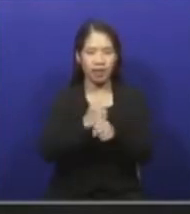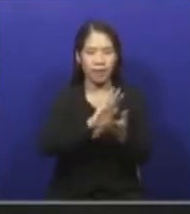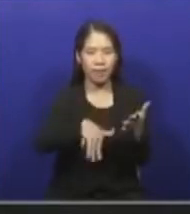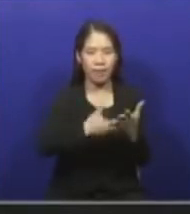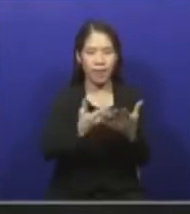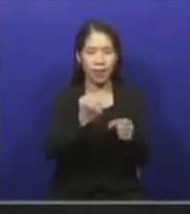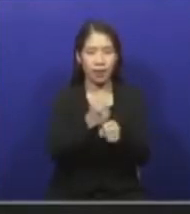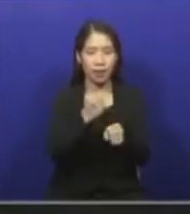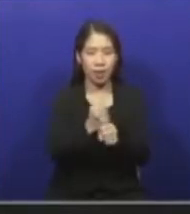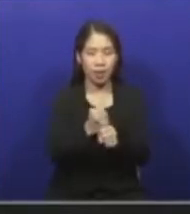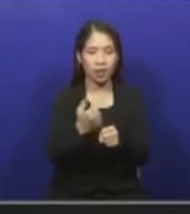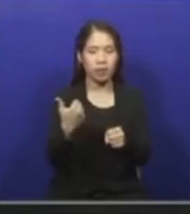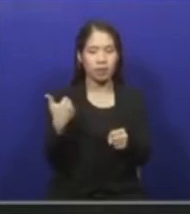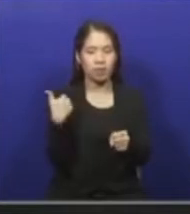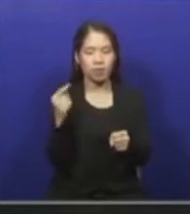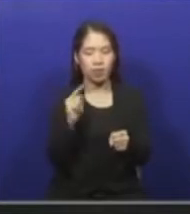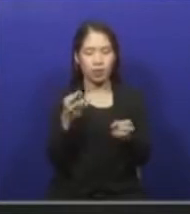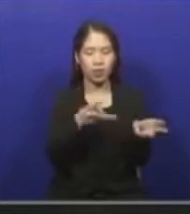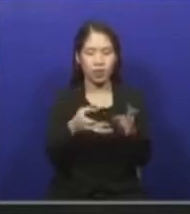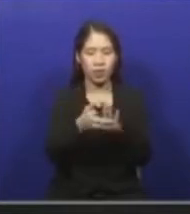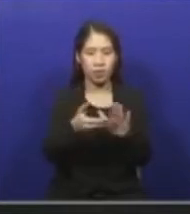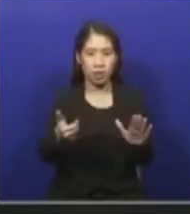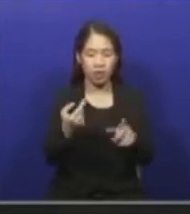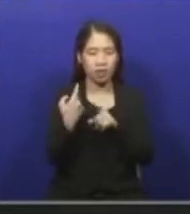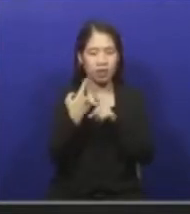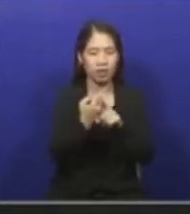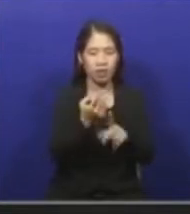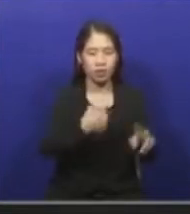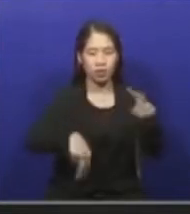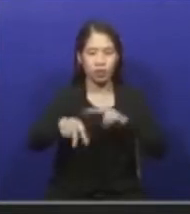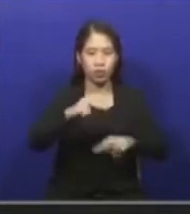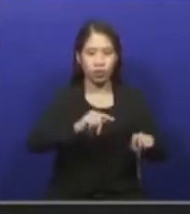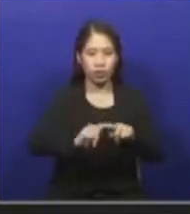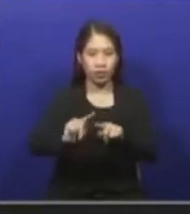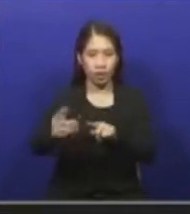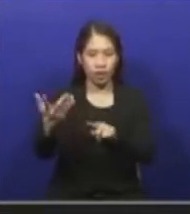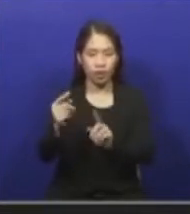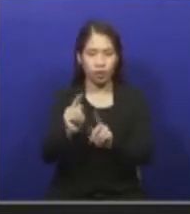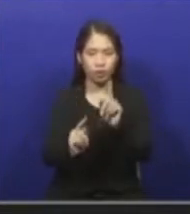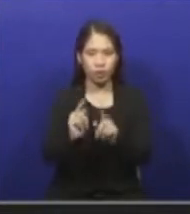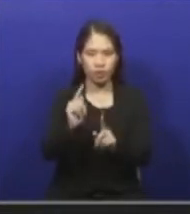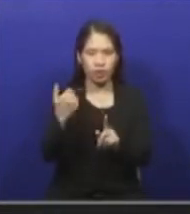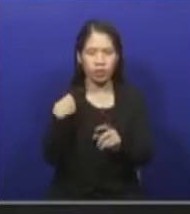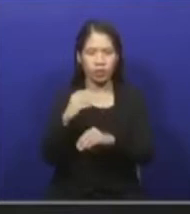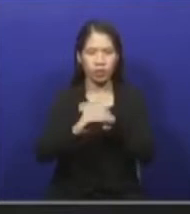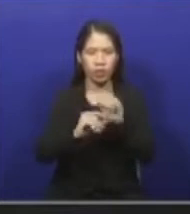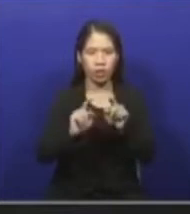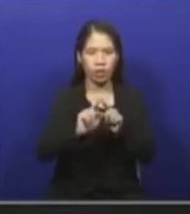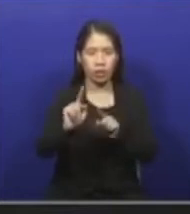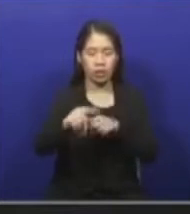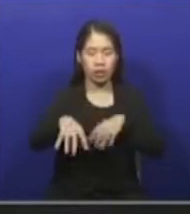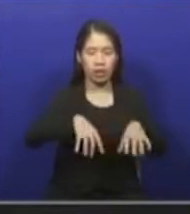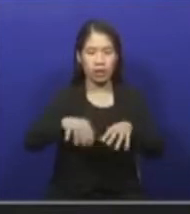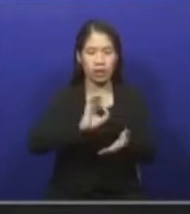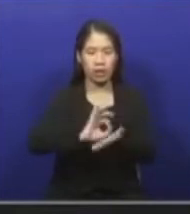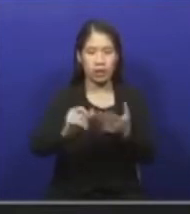การประมูลการเบิกจ่ายการติดตามตรวจสอบรวมไปถึงการประเมินผลที่1โครงการของการจัดซื้อจัดจ้างนี้ครับ